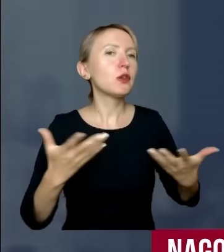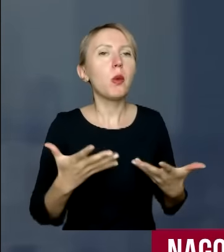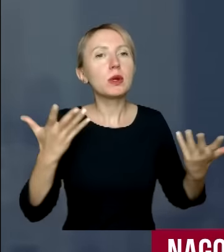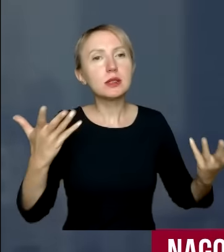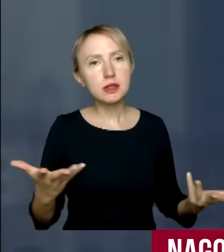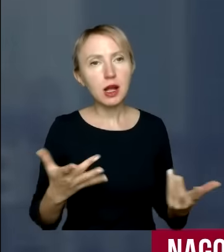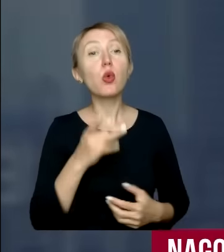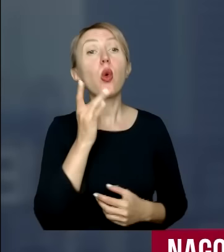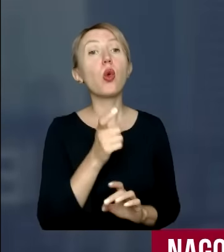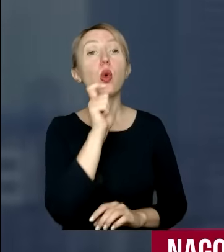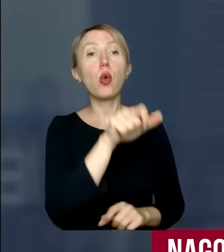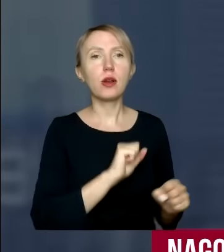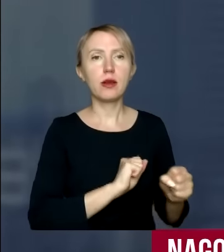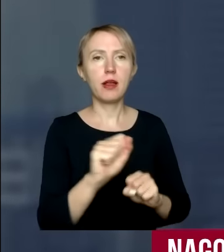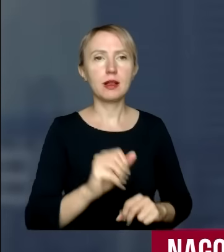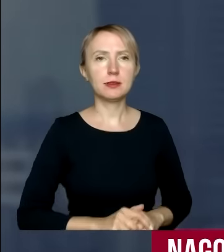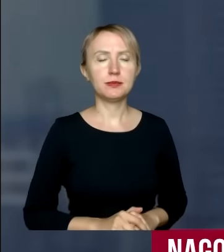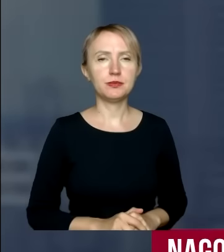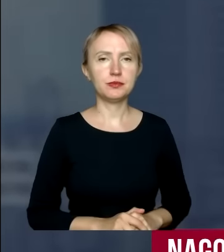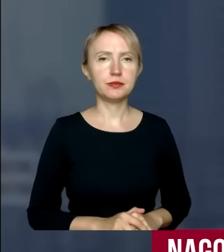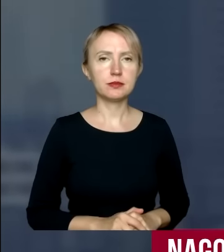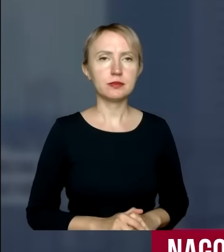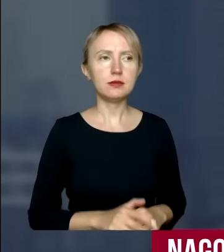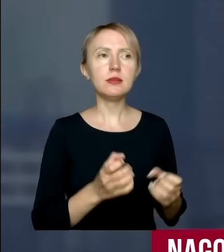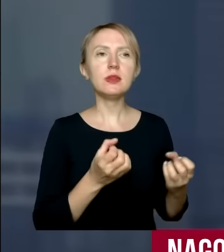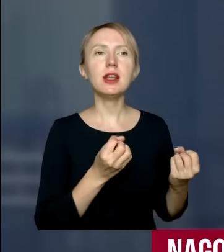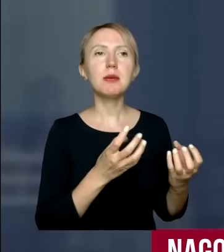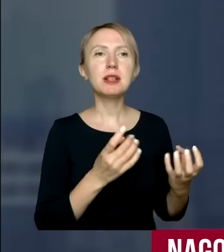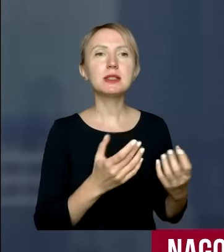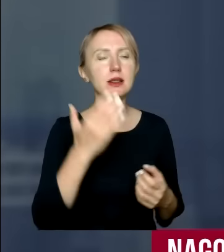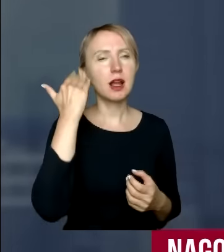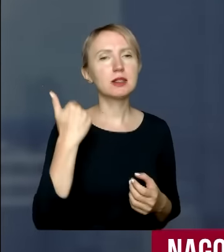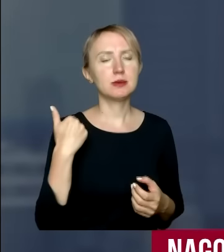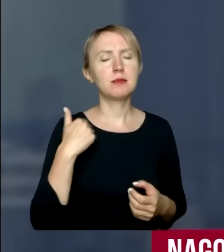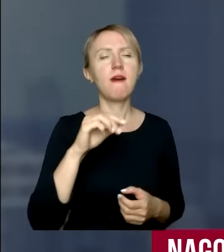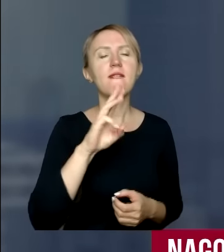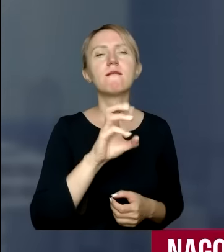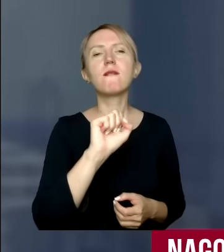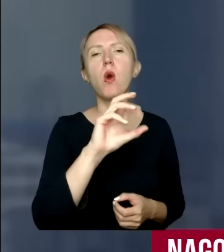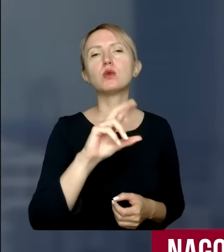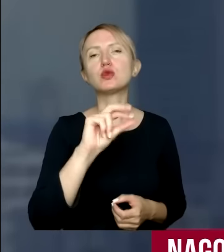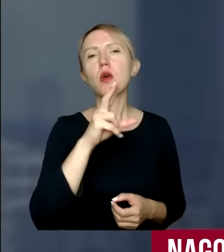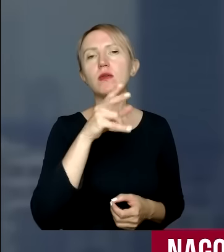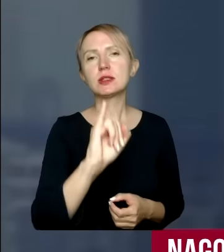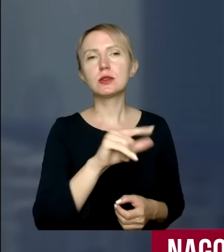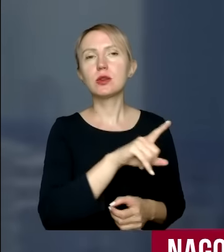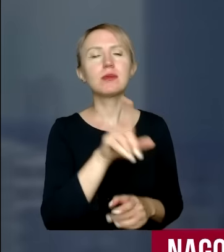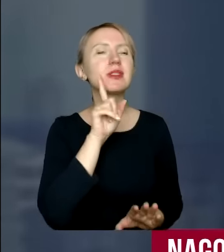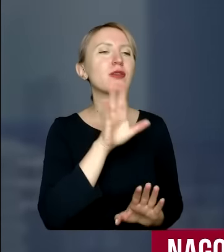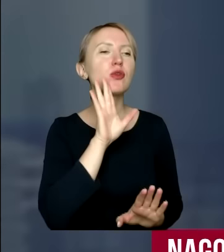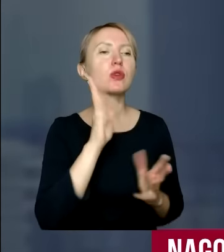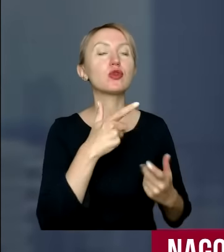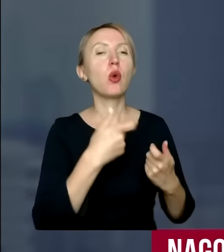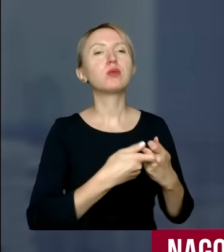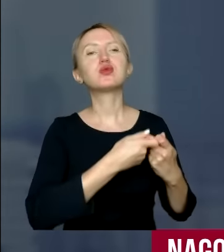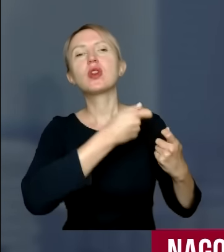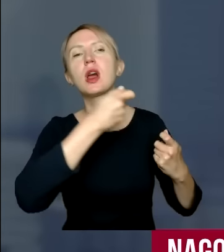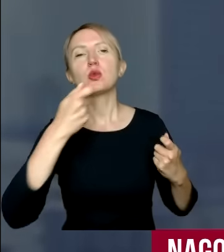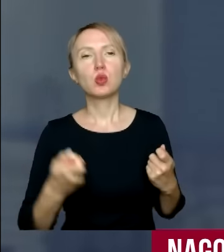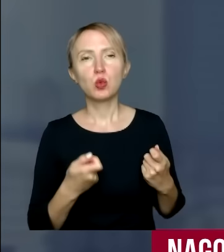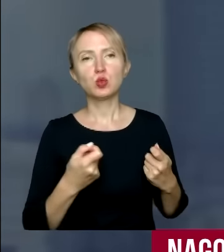zarzut został postawiony i to nas mecenas poinformował Wąsowski o tym prawdopodobnie będą chcieli przedłużyć księdzu jednak ten